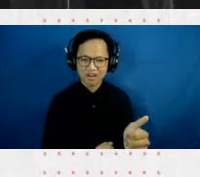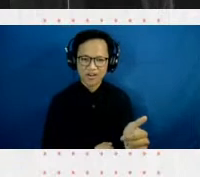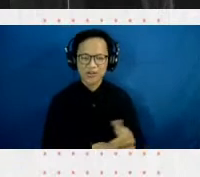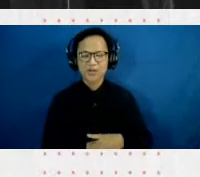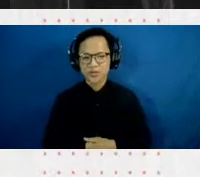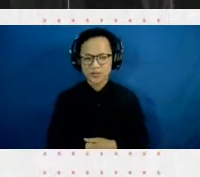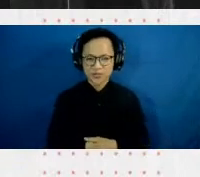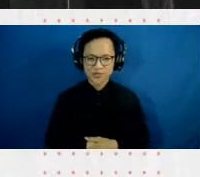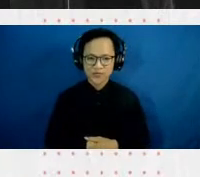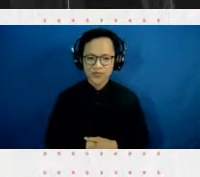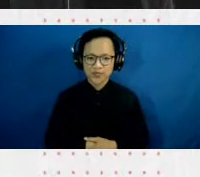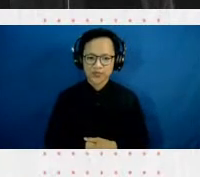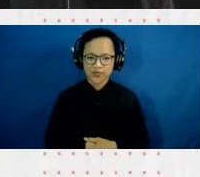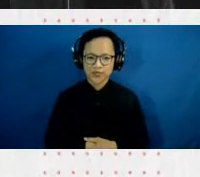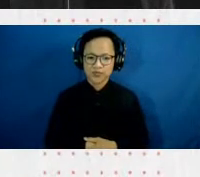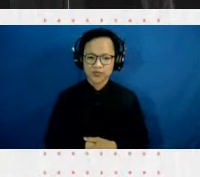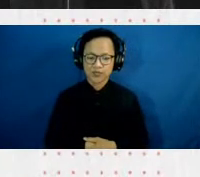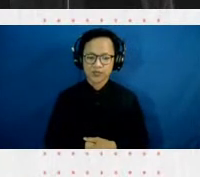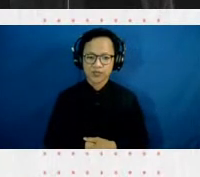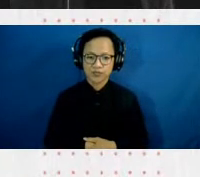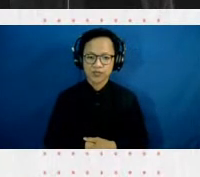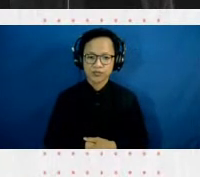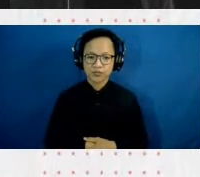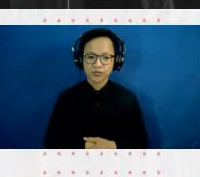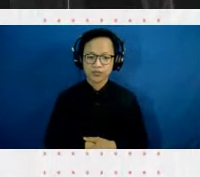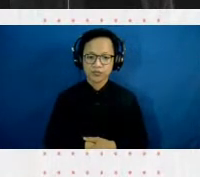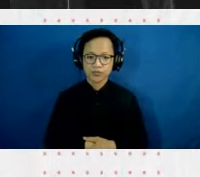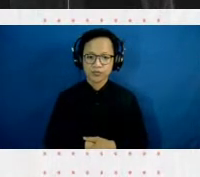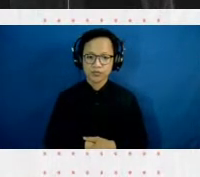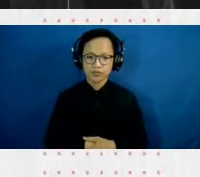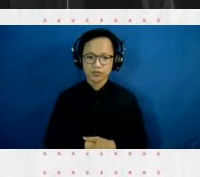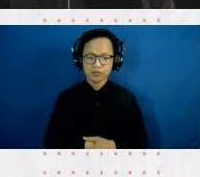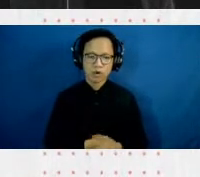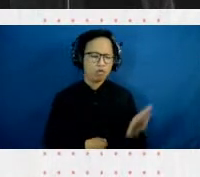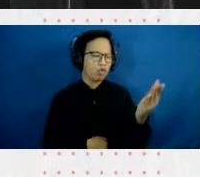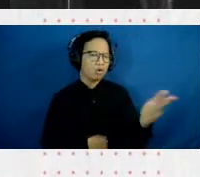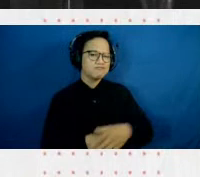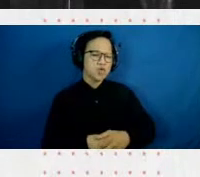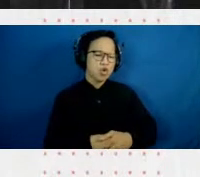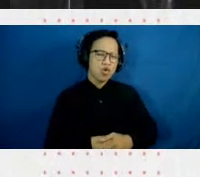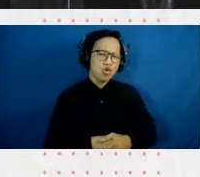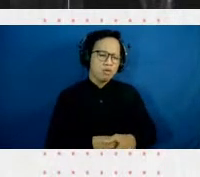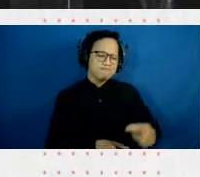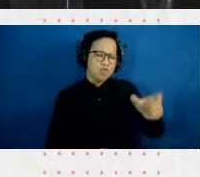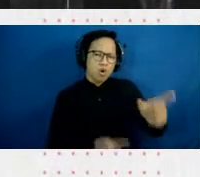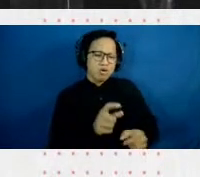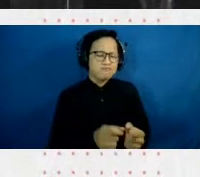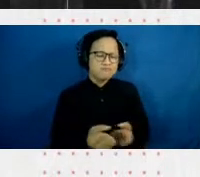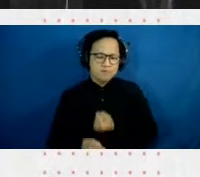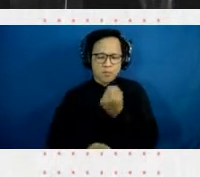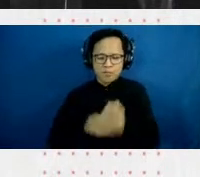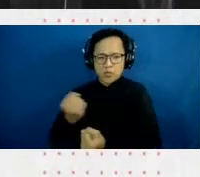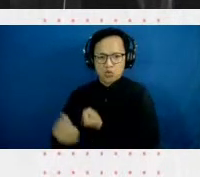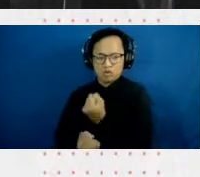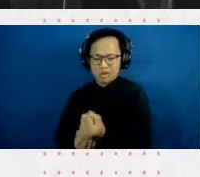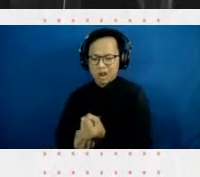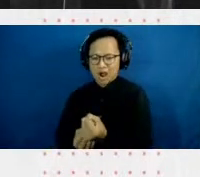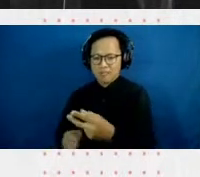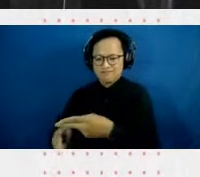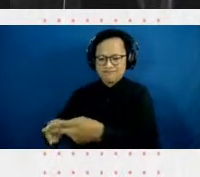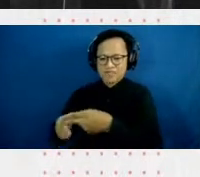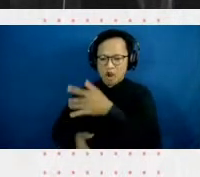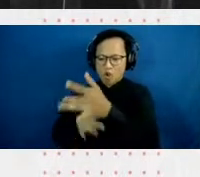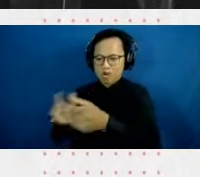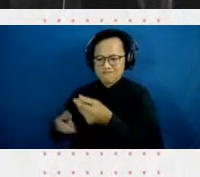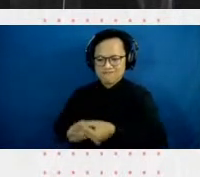hanya jadi pelaku usahanya itu jera gitu. Kalau dia ilegal, malah takutnya nggak dibayar oleh masyarakat nih.